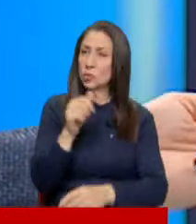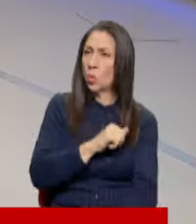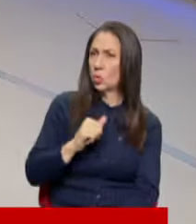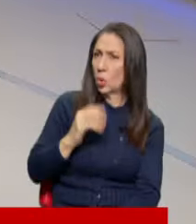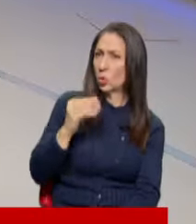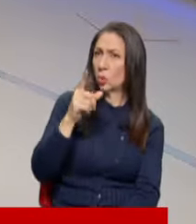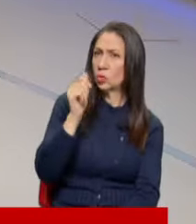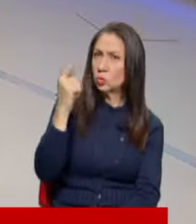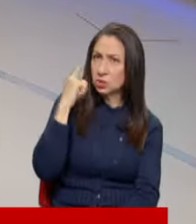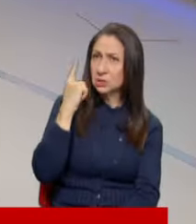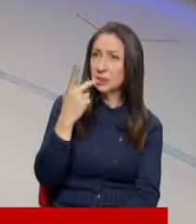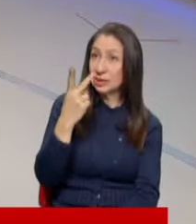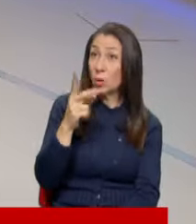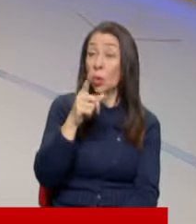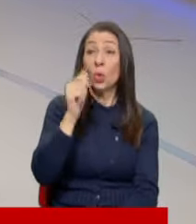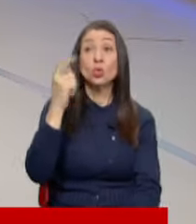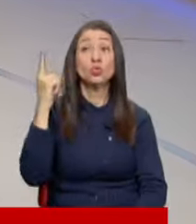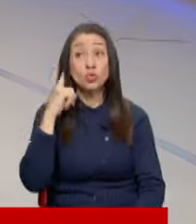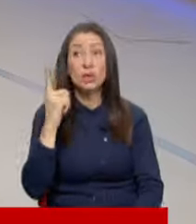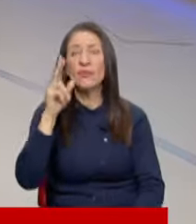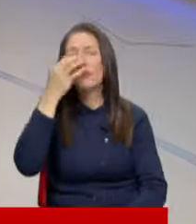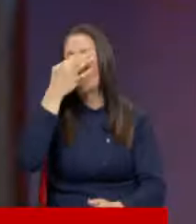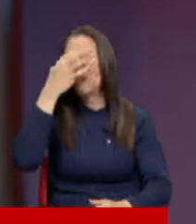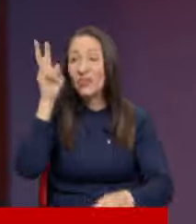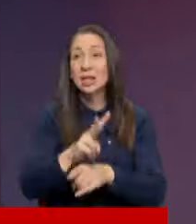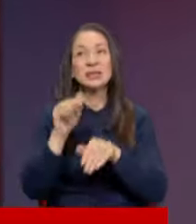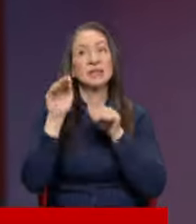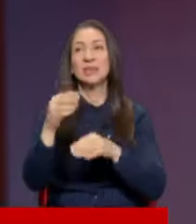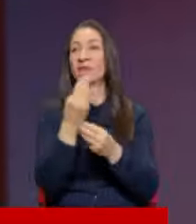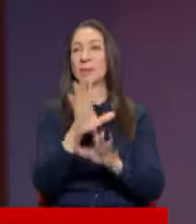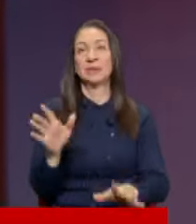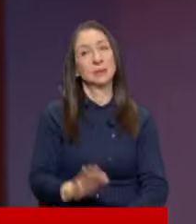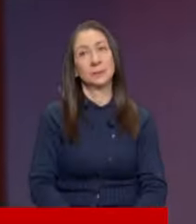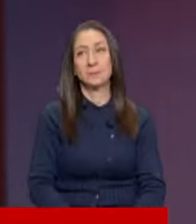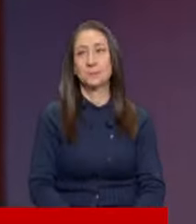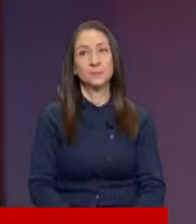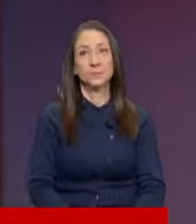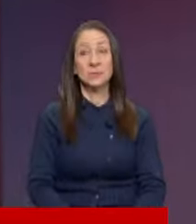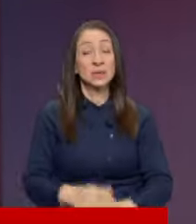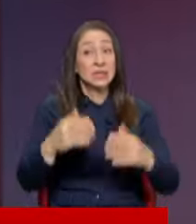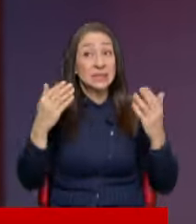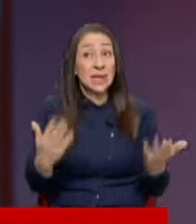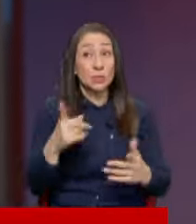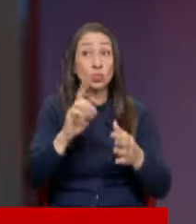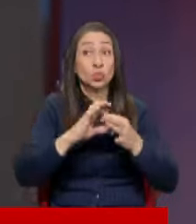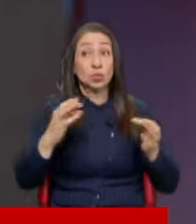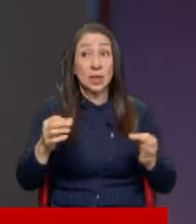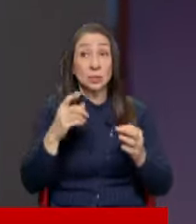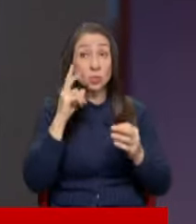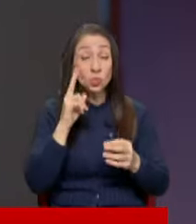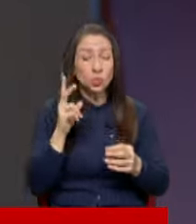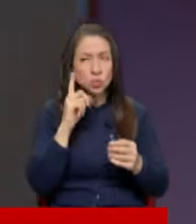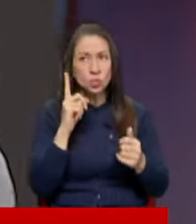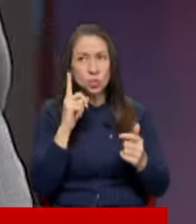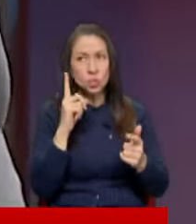olarak bu sözü o gün duysaydın 2019 Bu sözü o gün duysaydım Vallahi de desteklemez diim billahi de desteklemez diim zaten bu sözler gibi sözleri